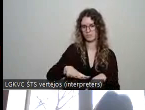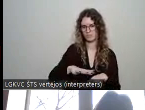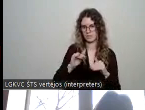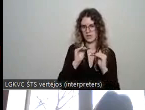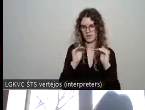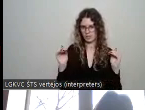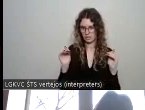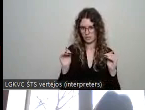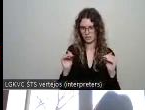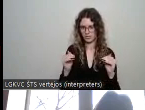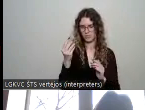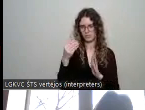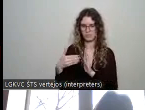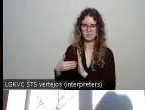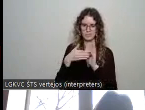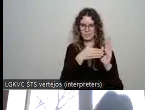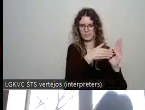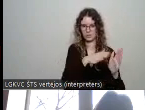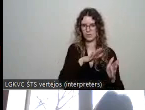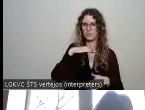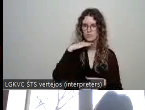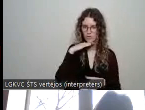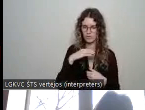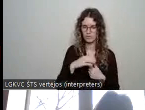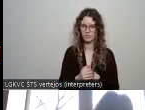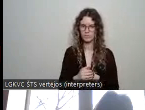pakankamą paramą dėl to, kaip